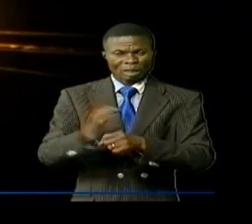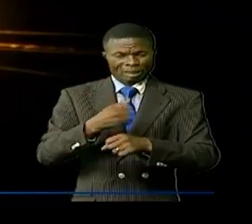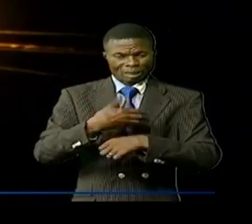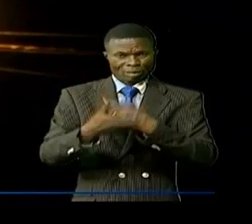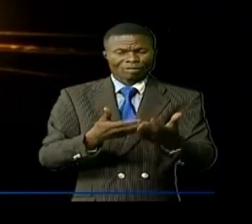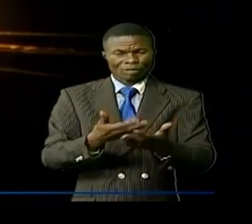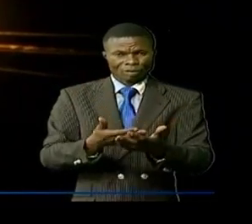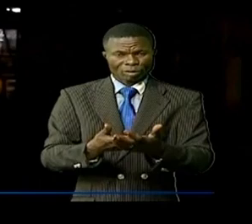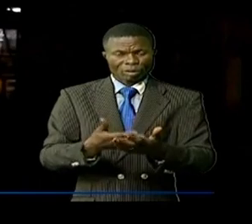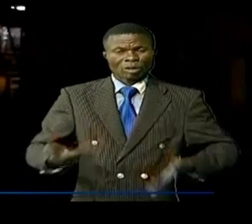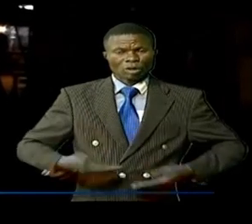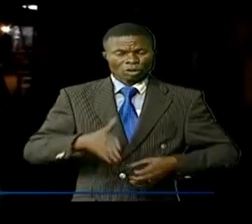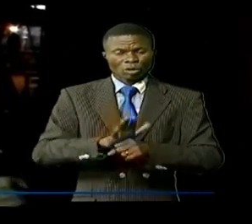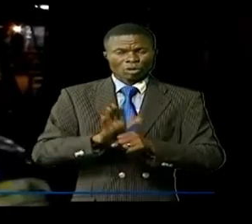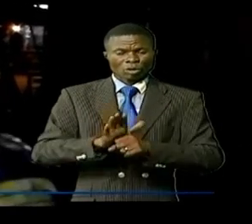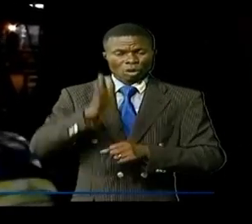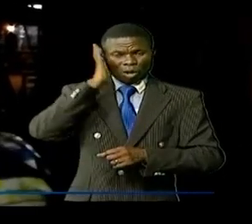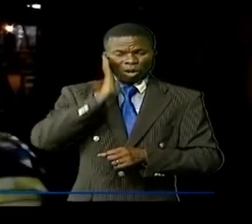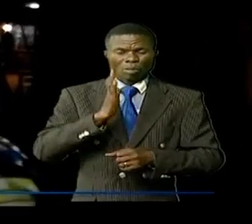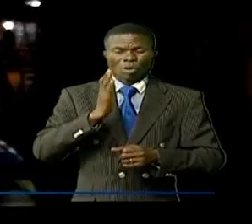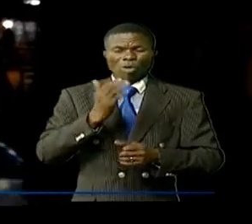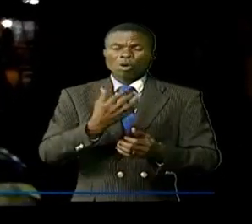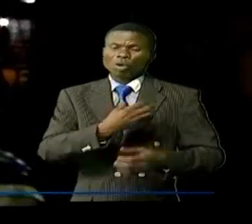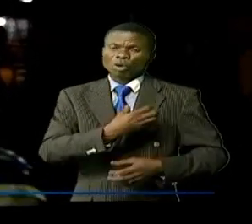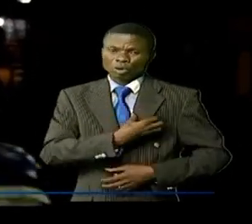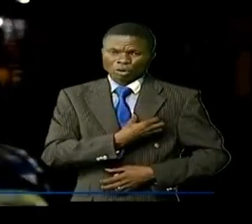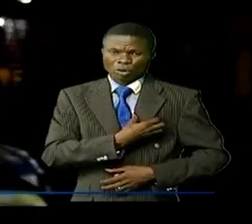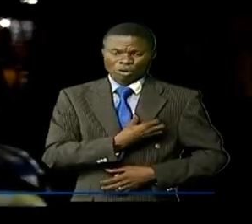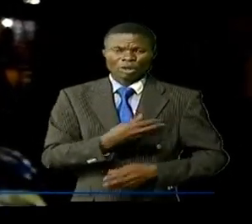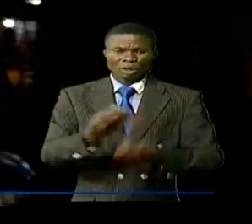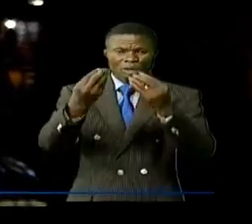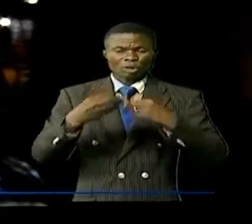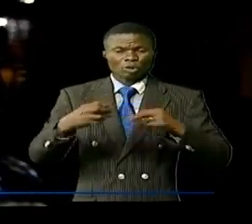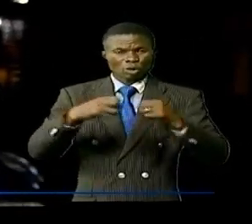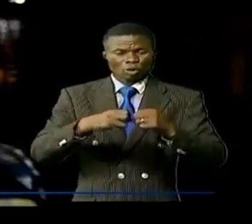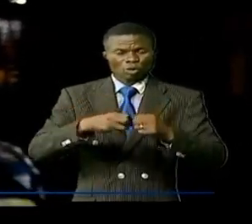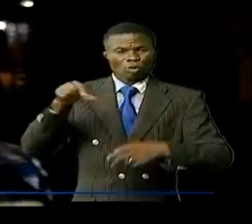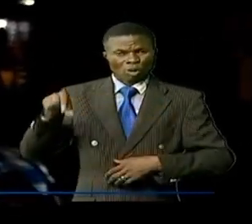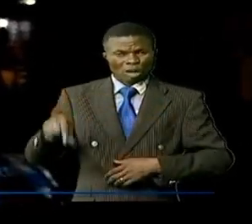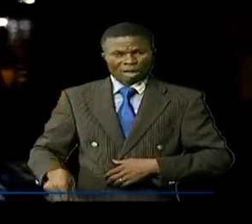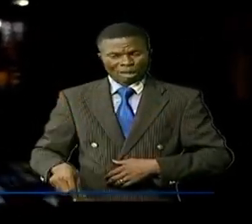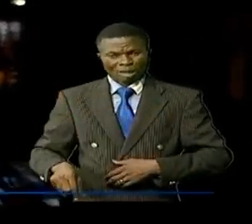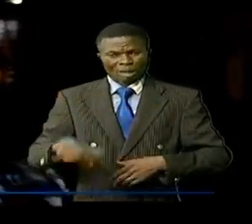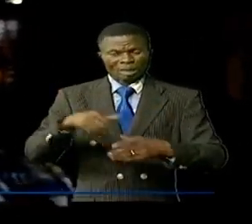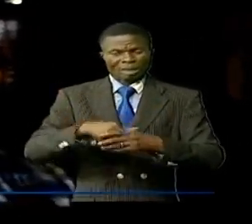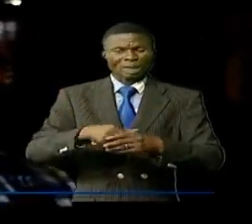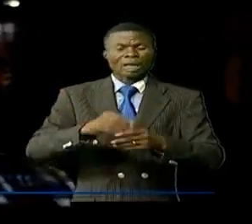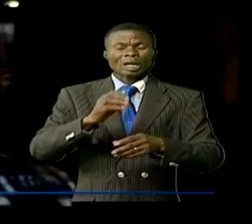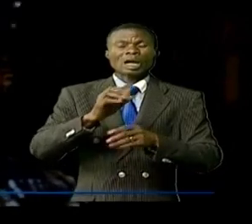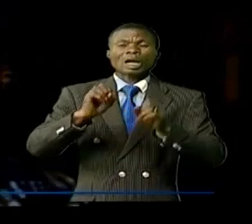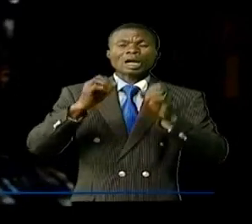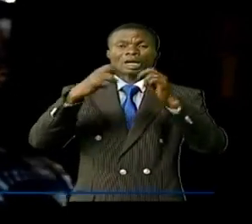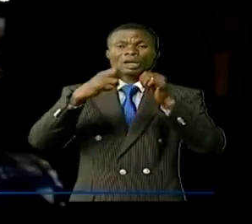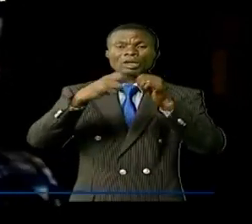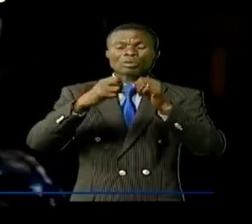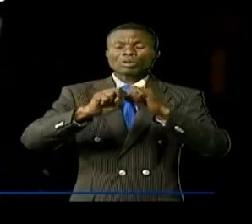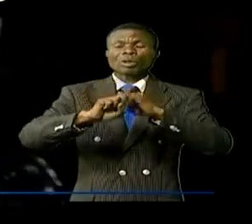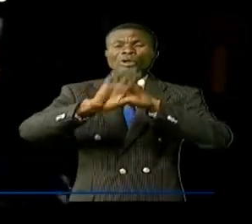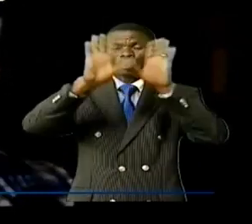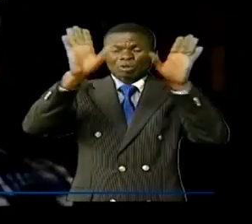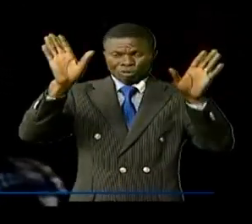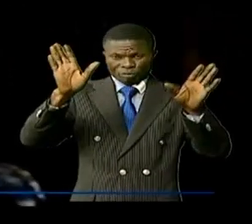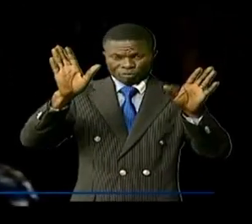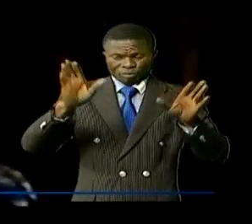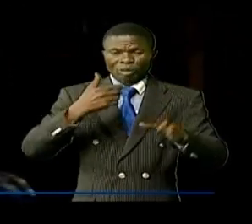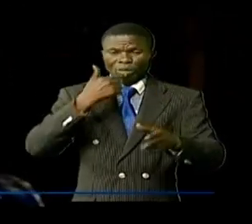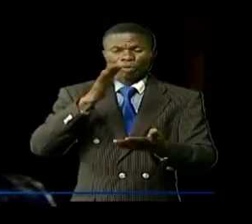Nous saluons cette ferme volonté d'électrifier notre quartier à travers cet éclairage public. Et nous remercions